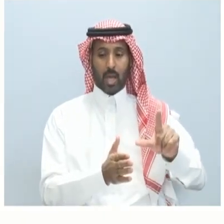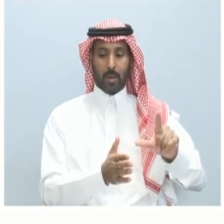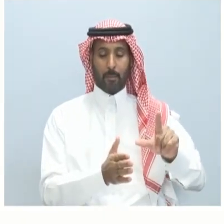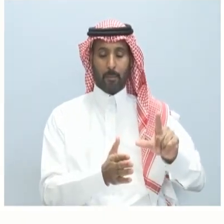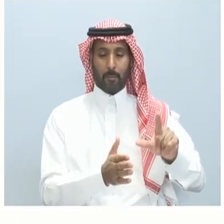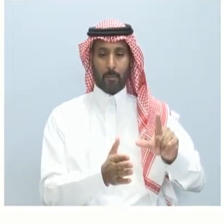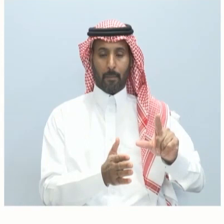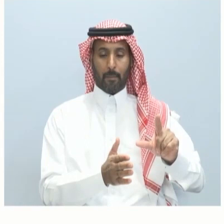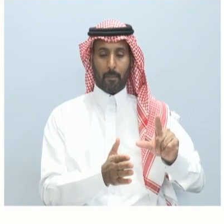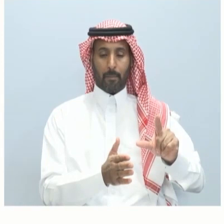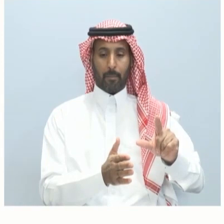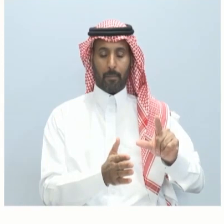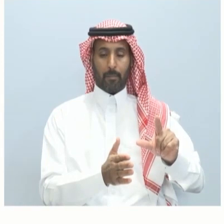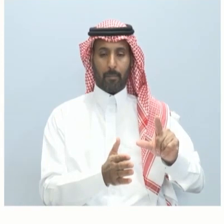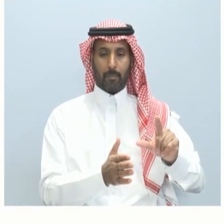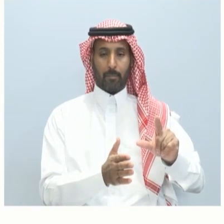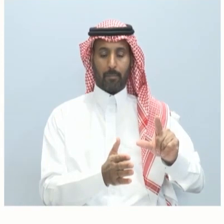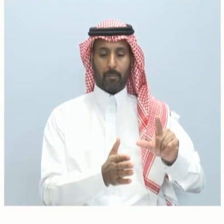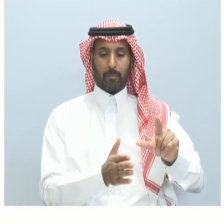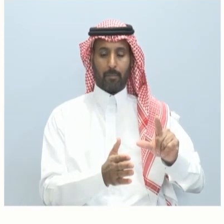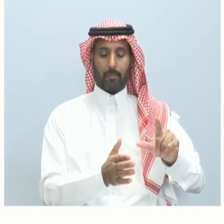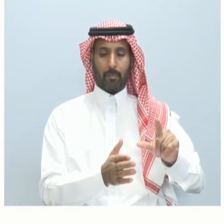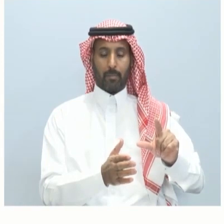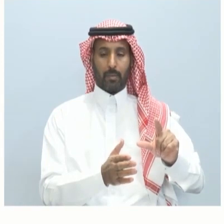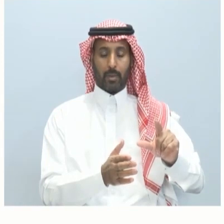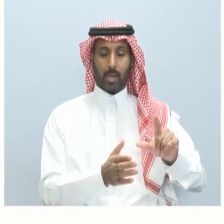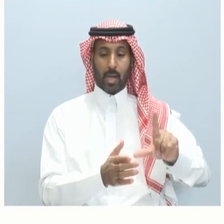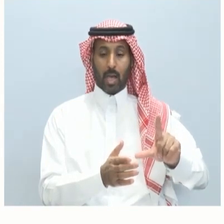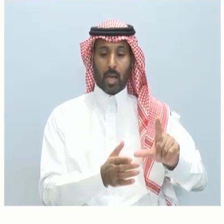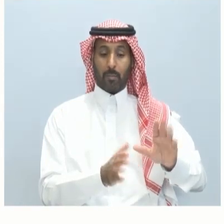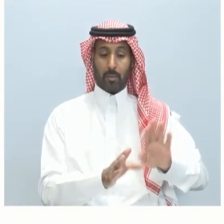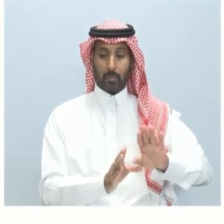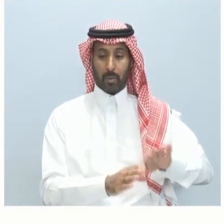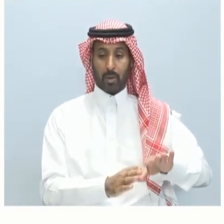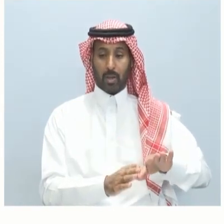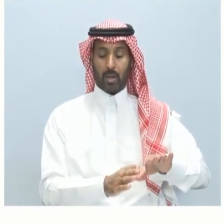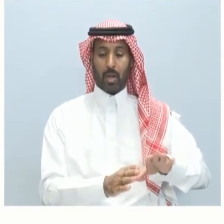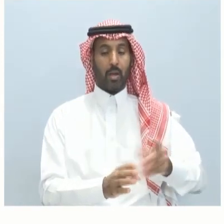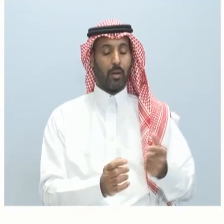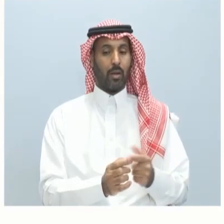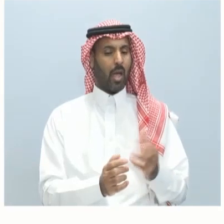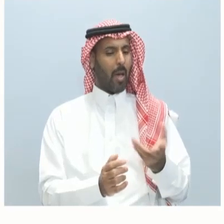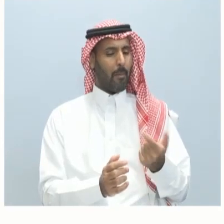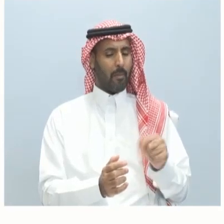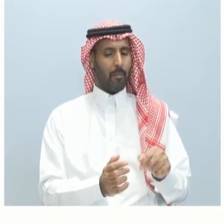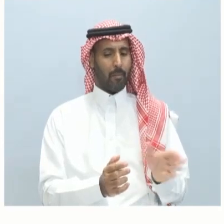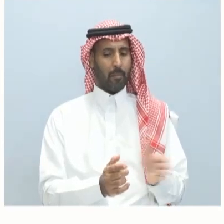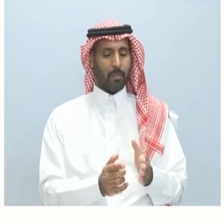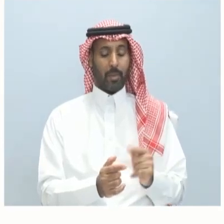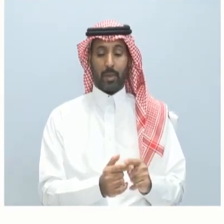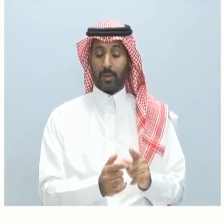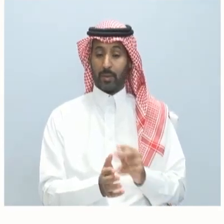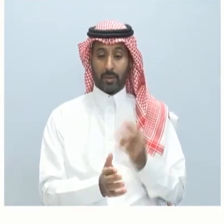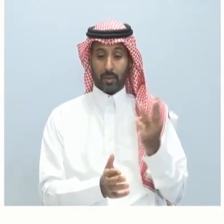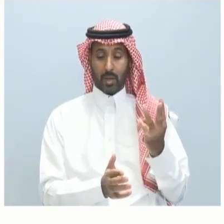ل في الطرف الايسر نريد ان نجعل ل هنا لوحدها لكي نوجد قيمتها لديها في هذا